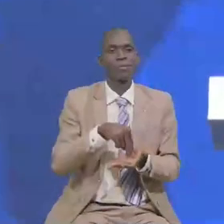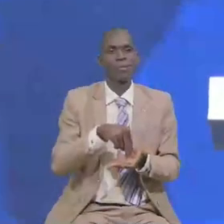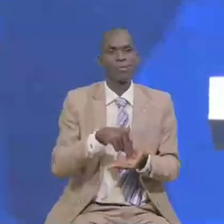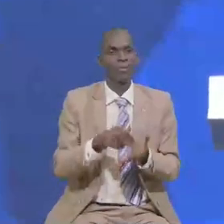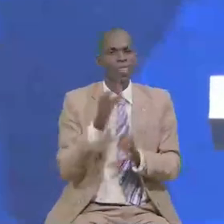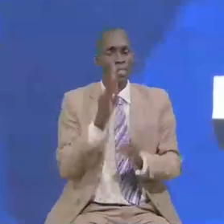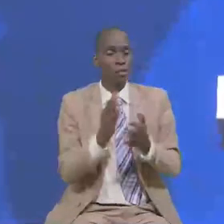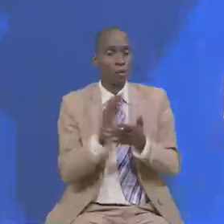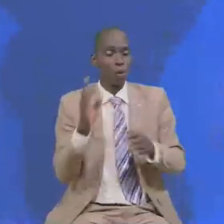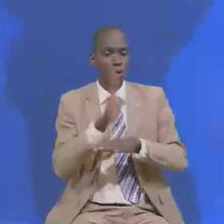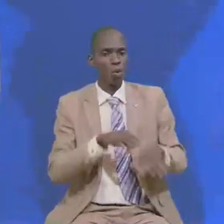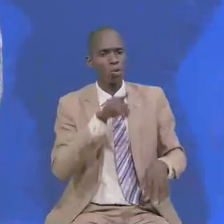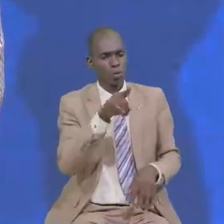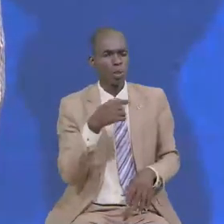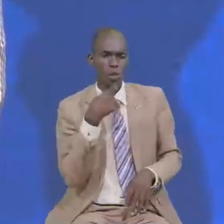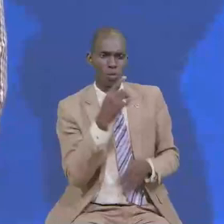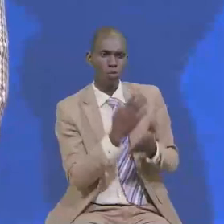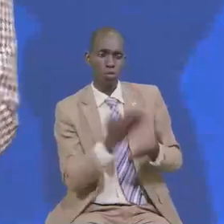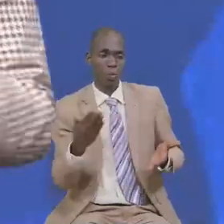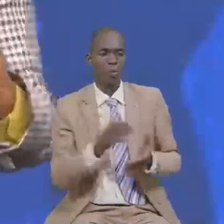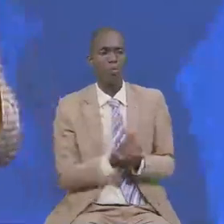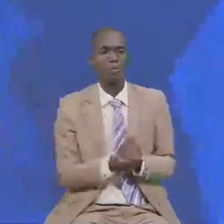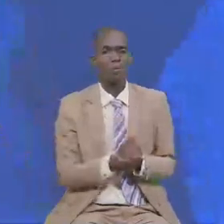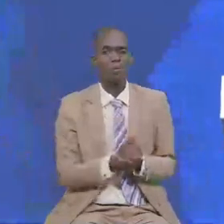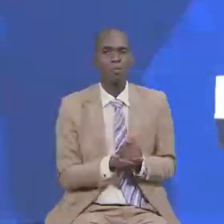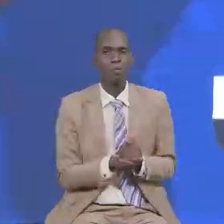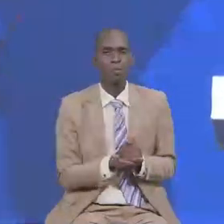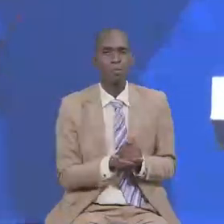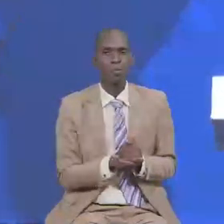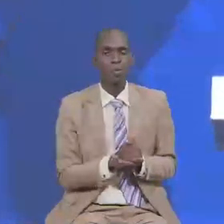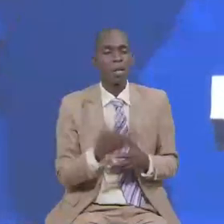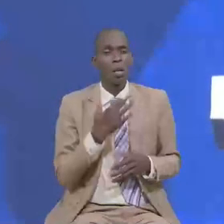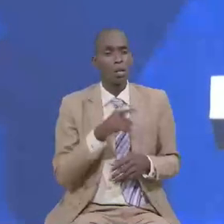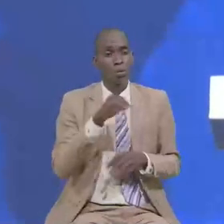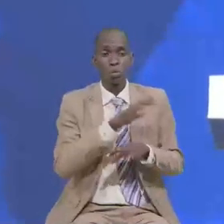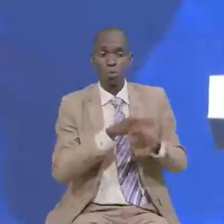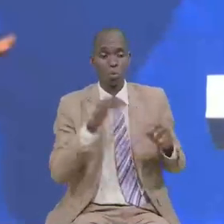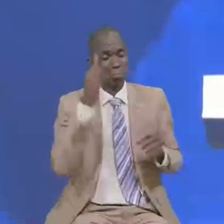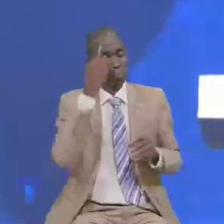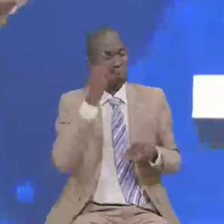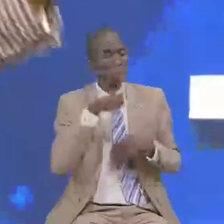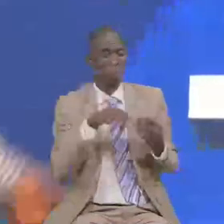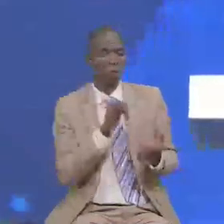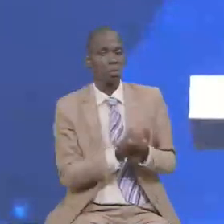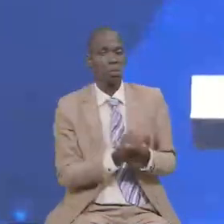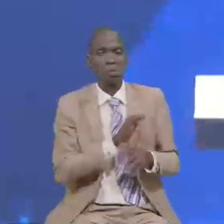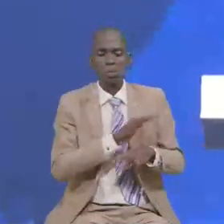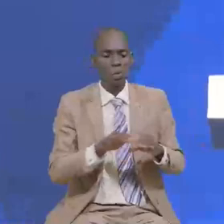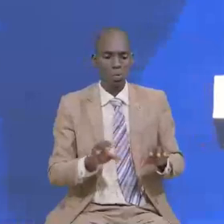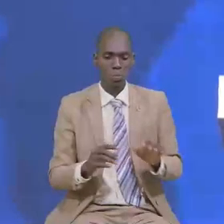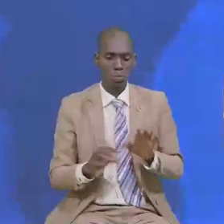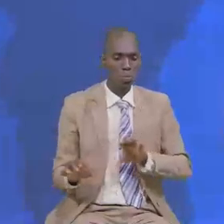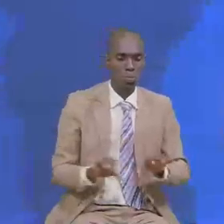Si quelqu'un t'appelle et te dit quelque chose, et tu n'y penses pas, tu n'agis